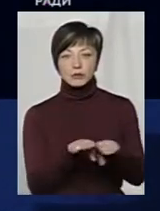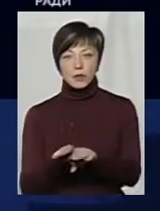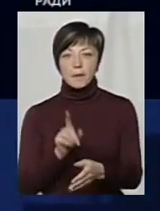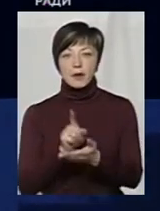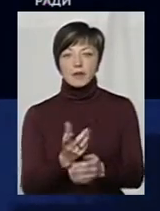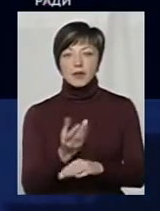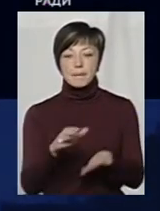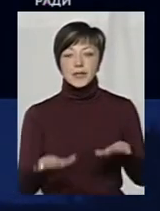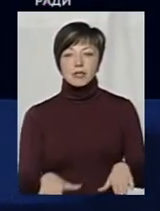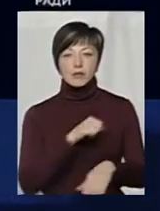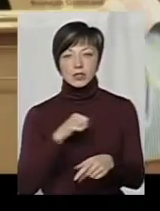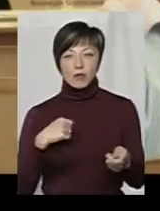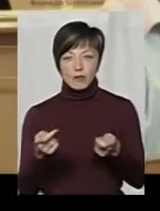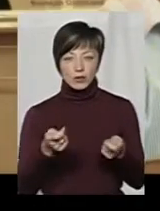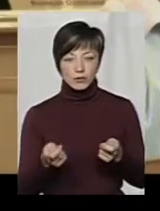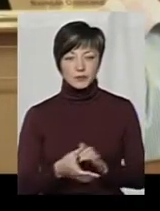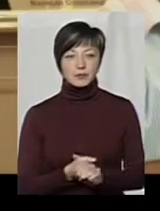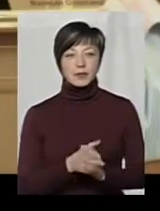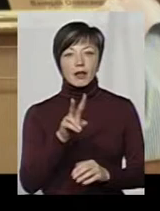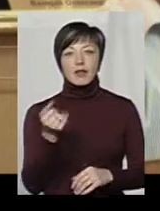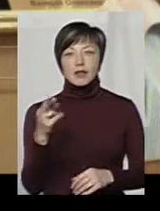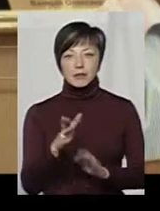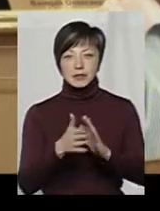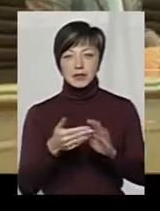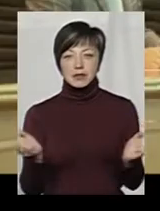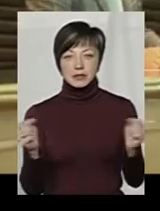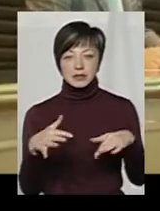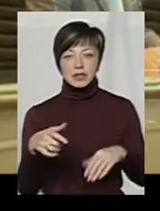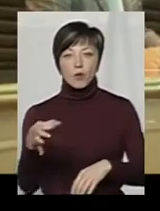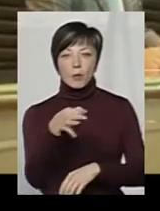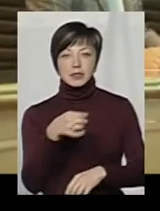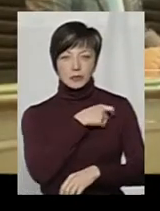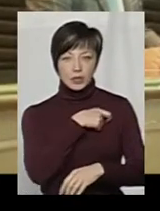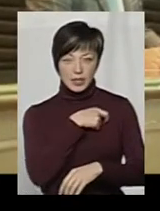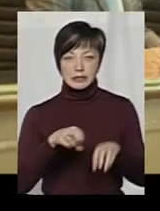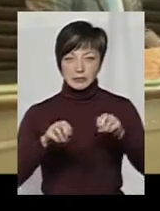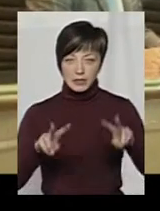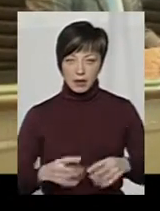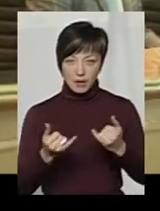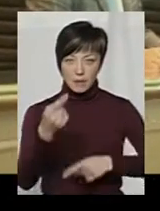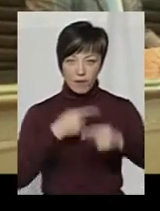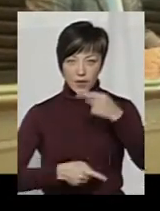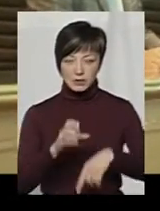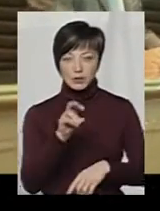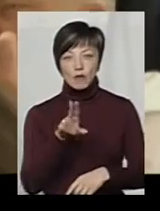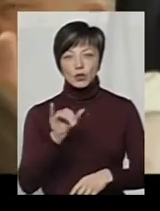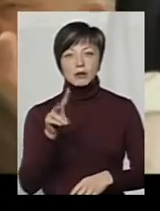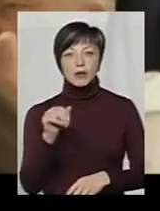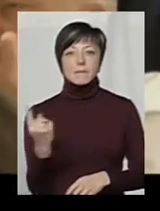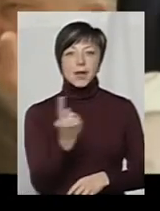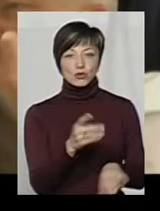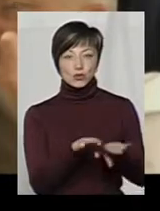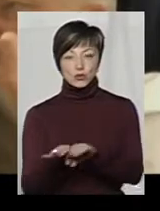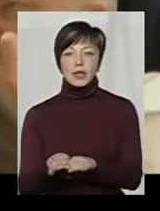фінансувати органи місцевого самоврядування. В липні скликали позачергову сесію обласної ради спеціально задля повернення Славутинці першого